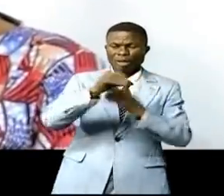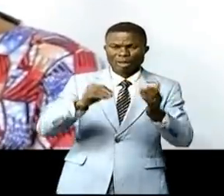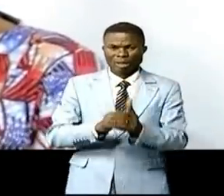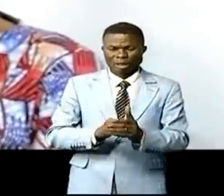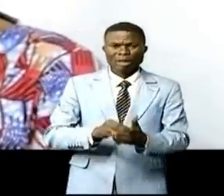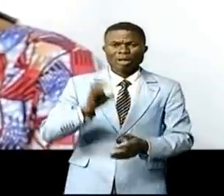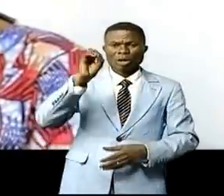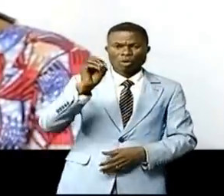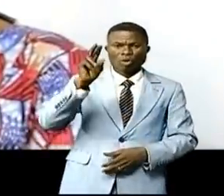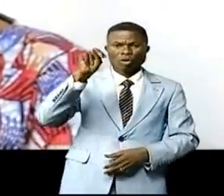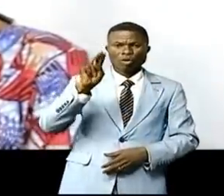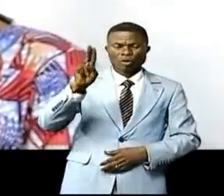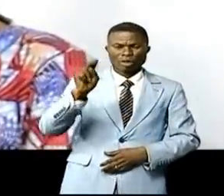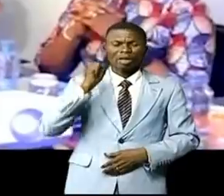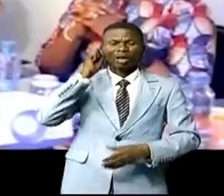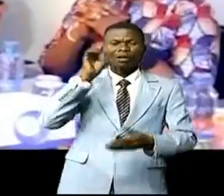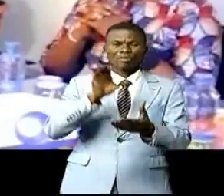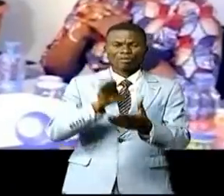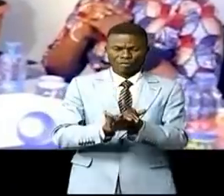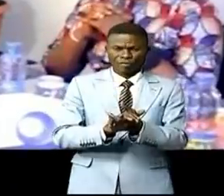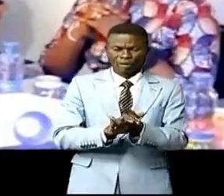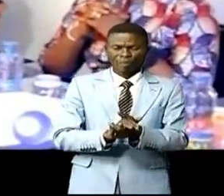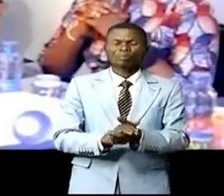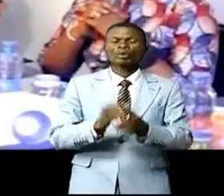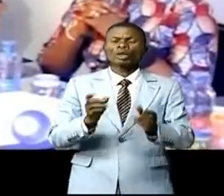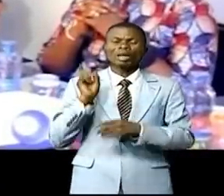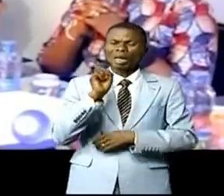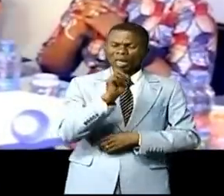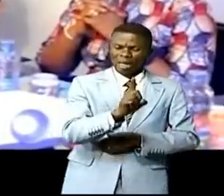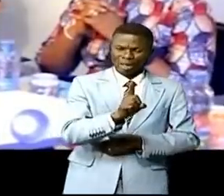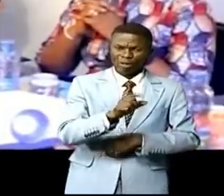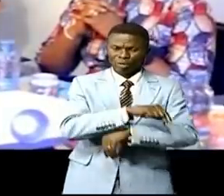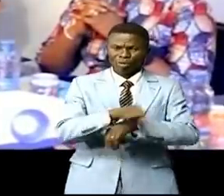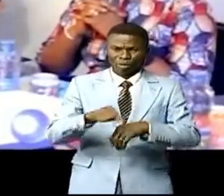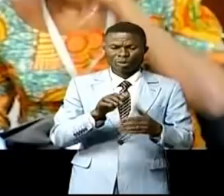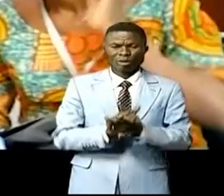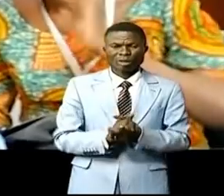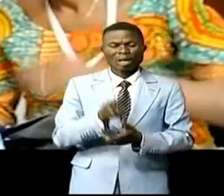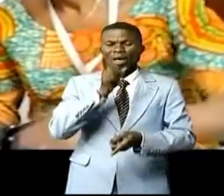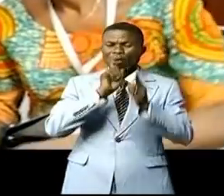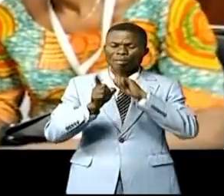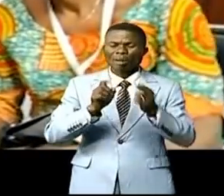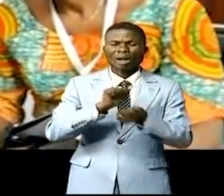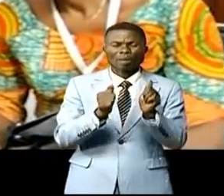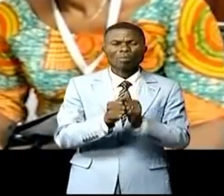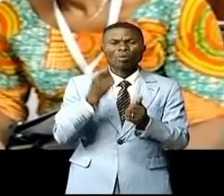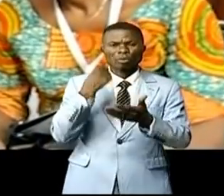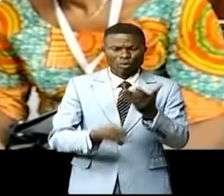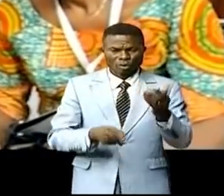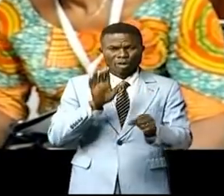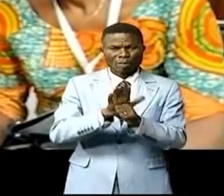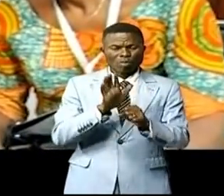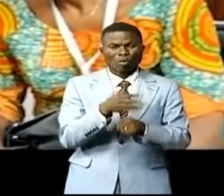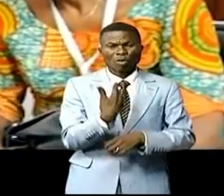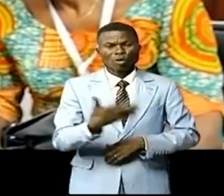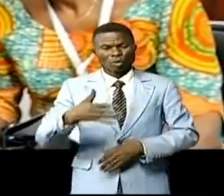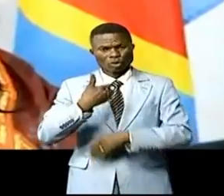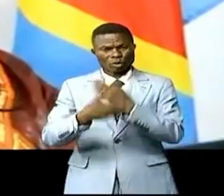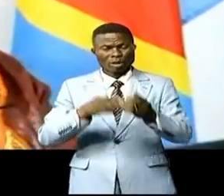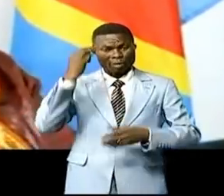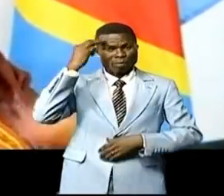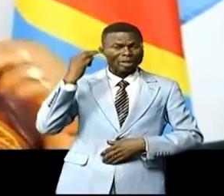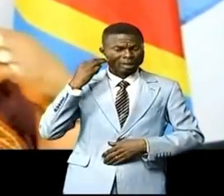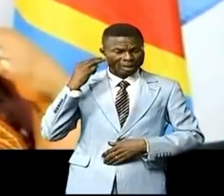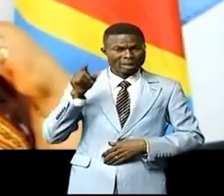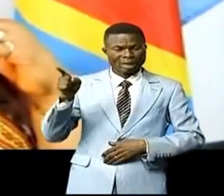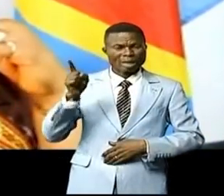Femmes qu'accompagne le représentant résident de cette agence onusienne. Leur échange en tournant autour des différentes réalisations de la ministre